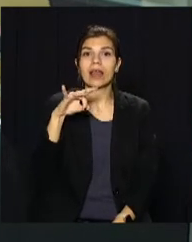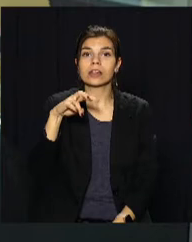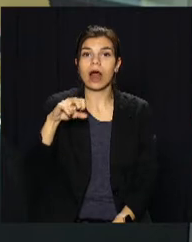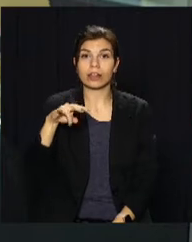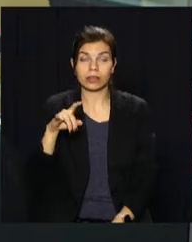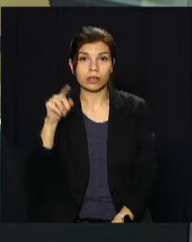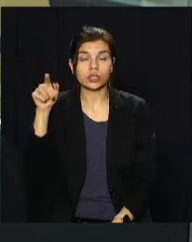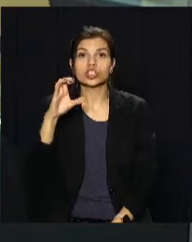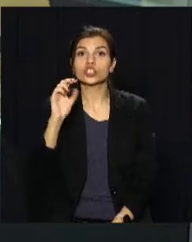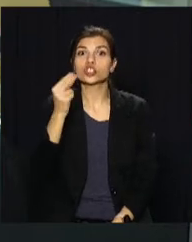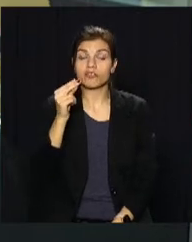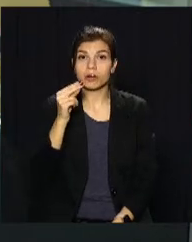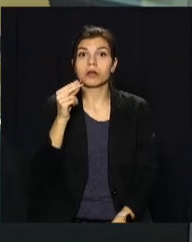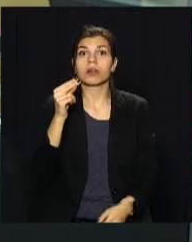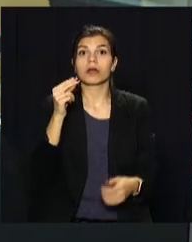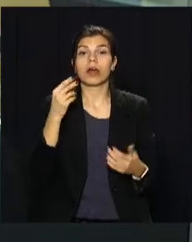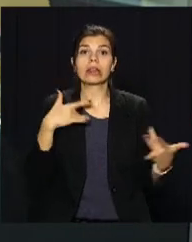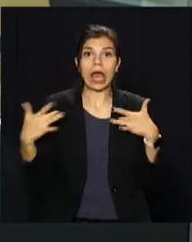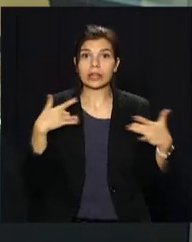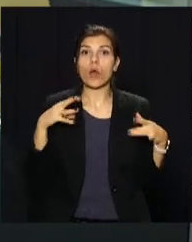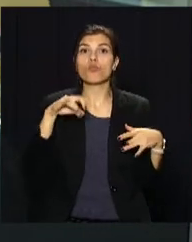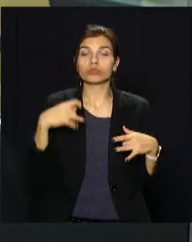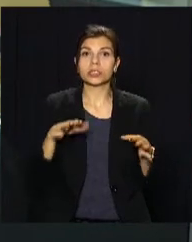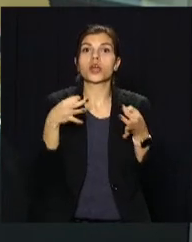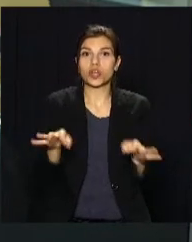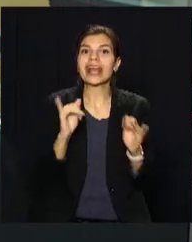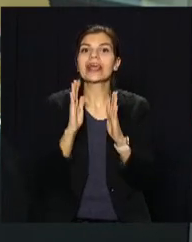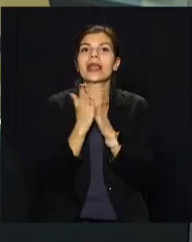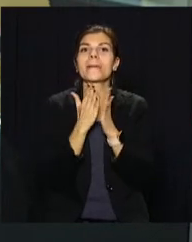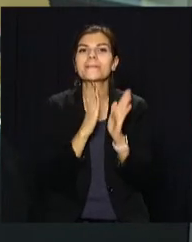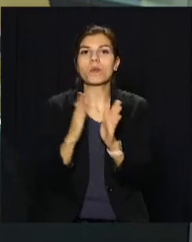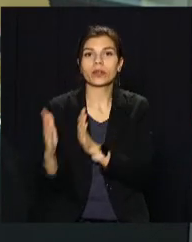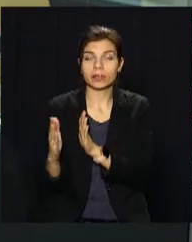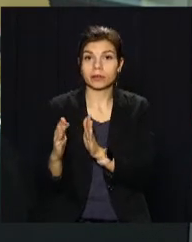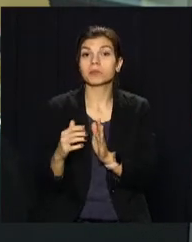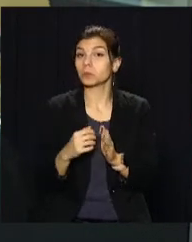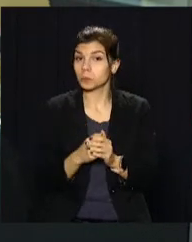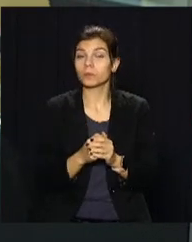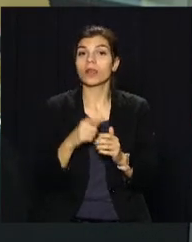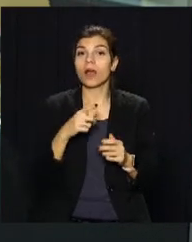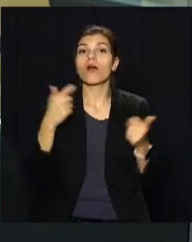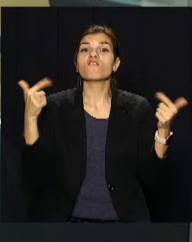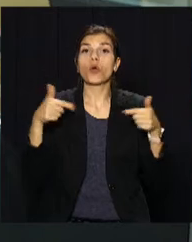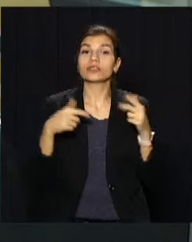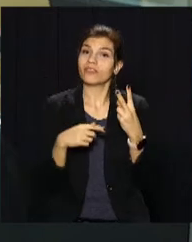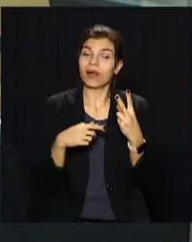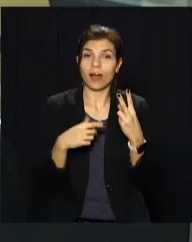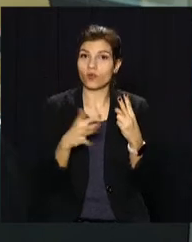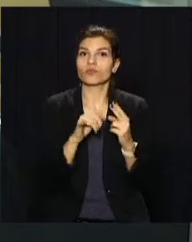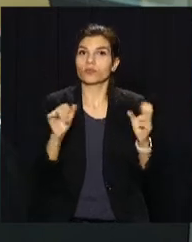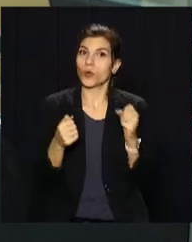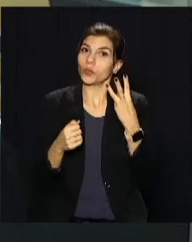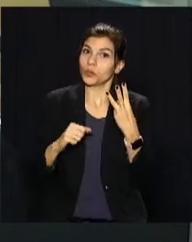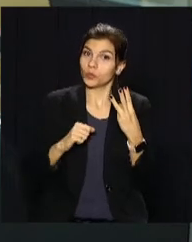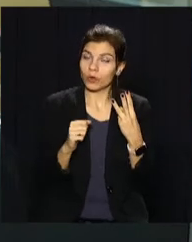З четверга дозволять роботу театрів, музеїв, кіно і бібліотек. Замість двох гостей дозволять приймати у себе вдома трьох